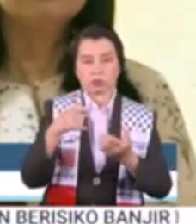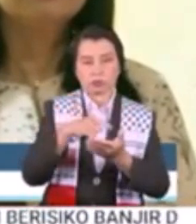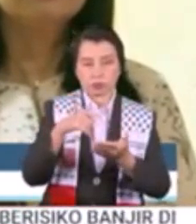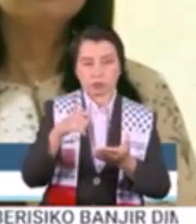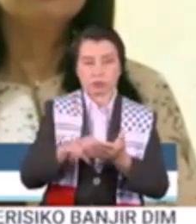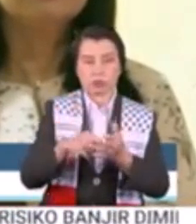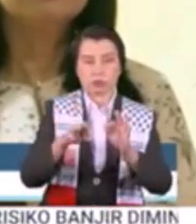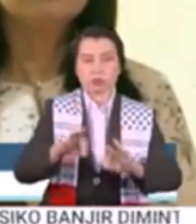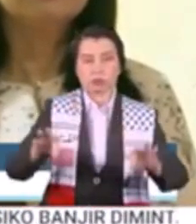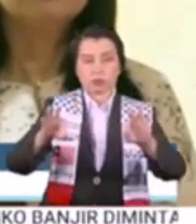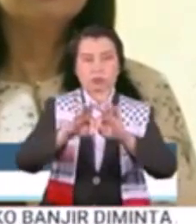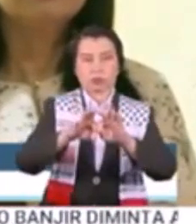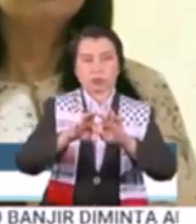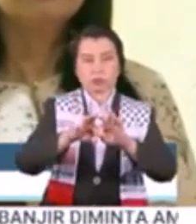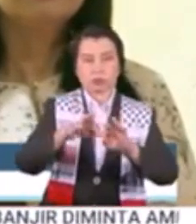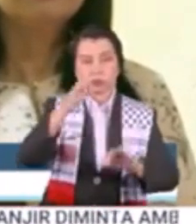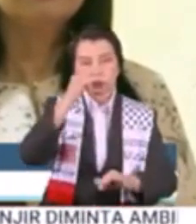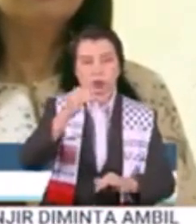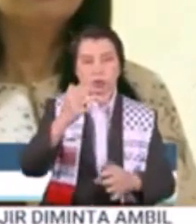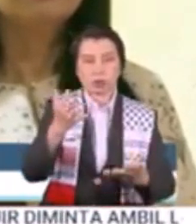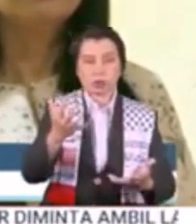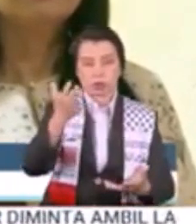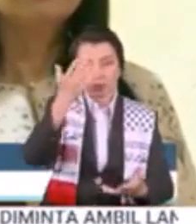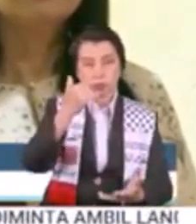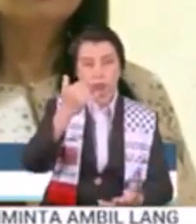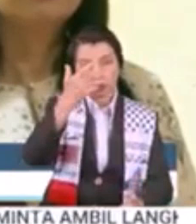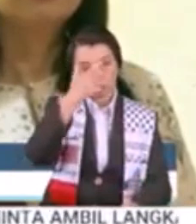amat penting kerana walaupun